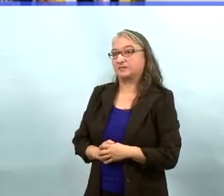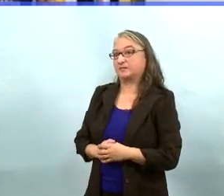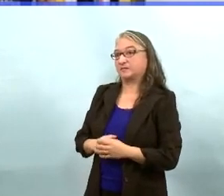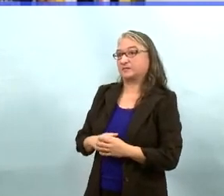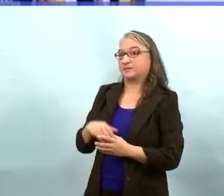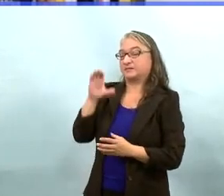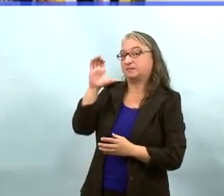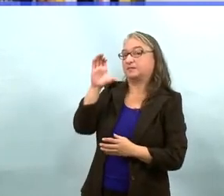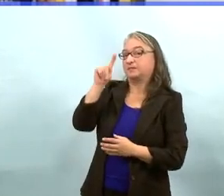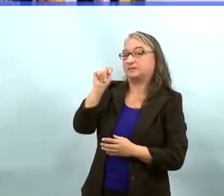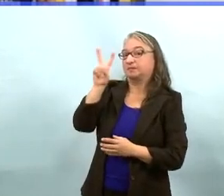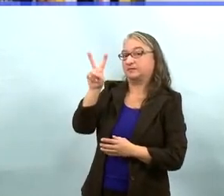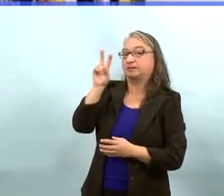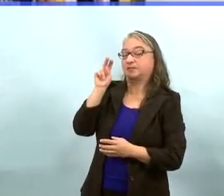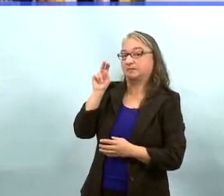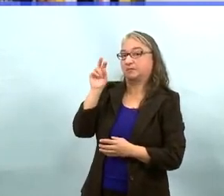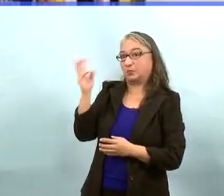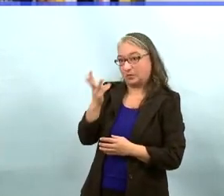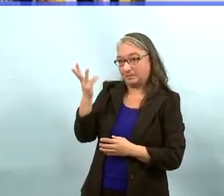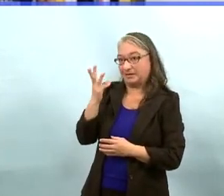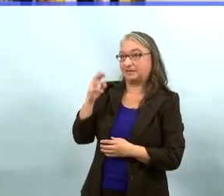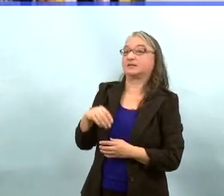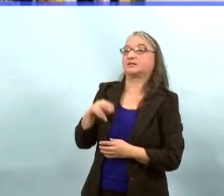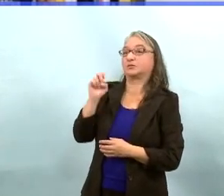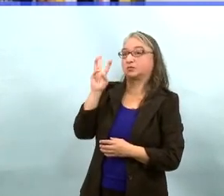De CTV Winnipeg, Michel.